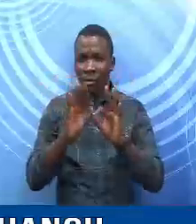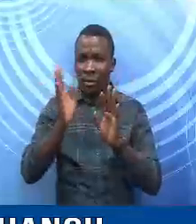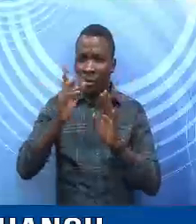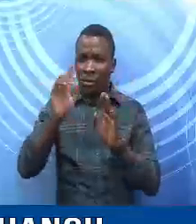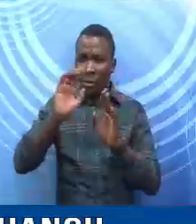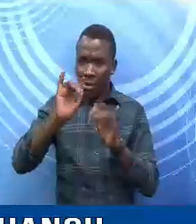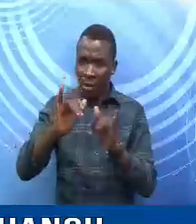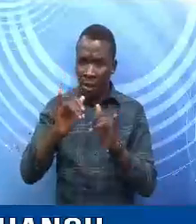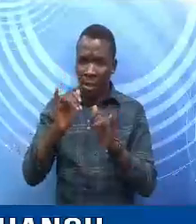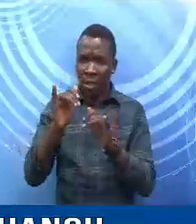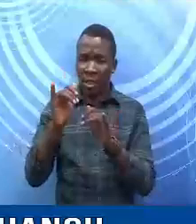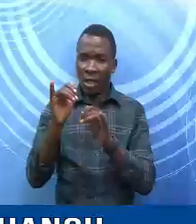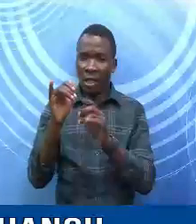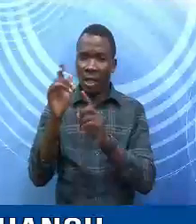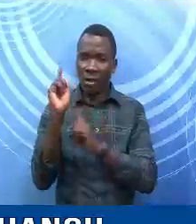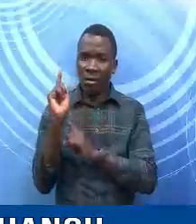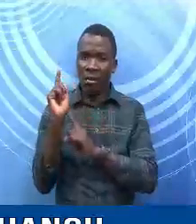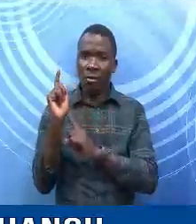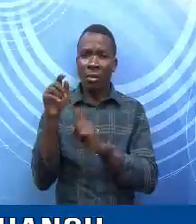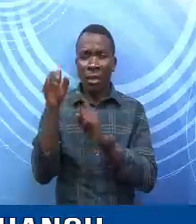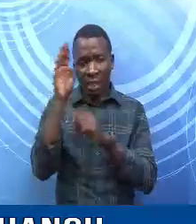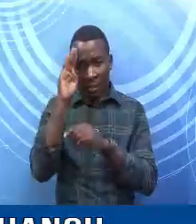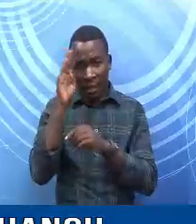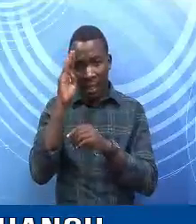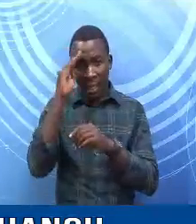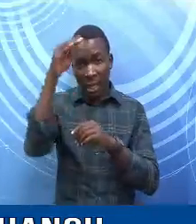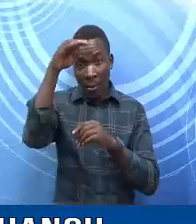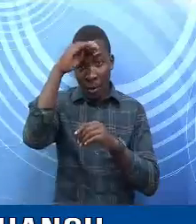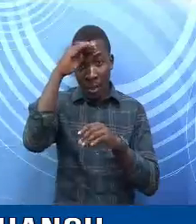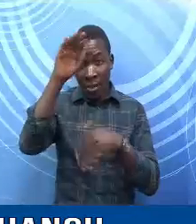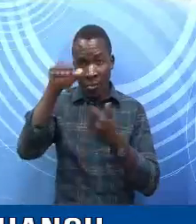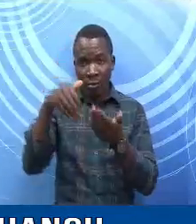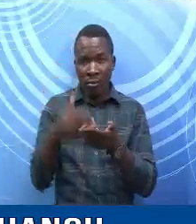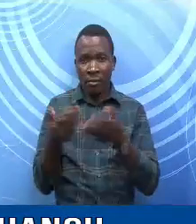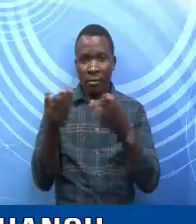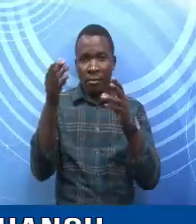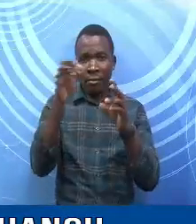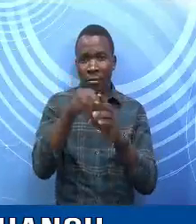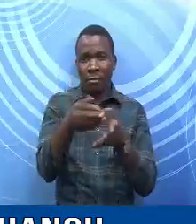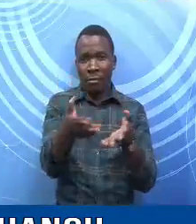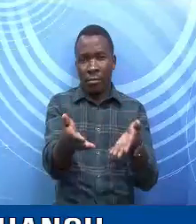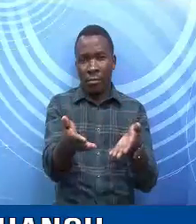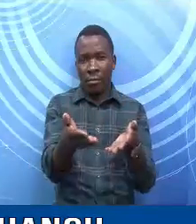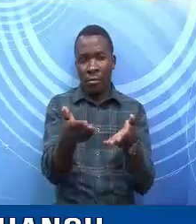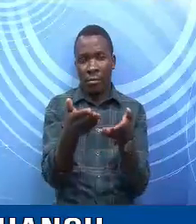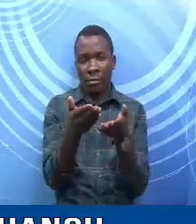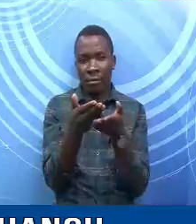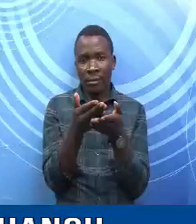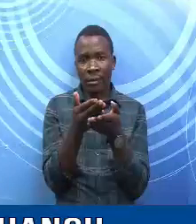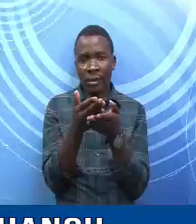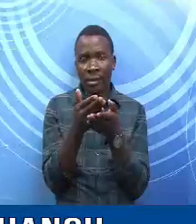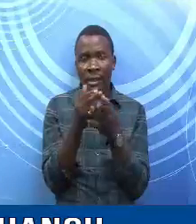polisi n'abasirikare bakaba bahabone nuko badufasha kugira ngo bano bantu niba kandi